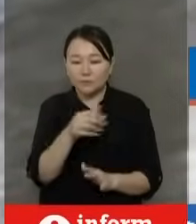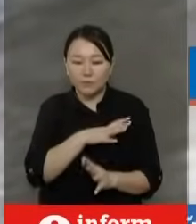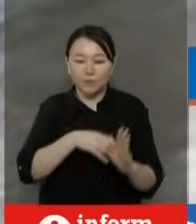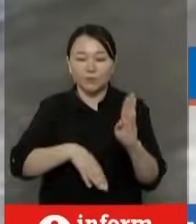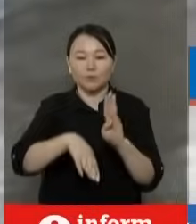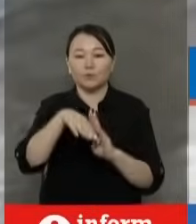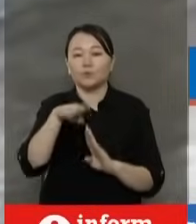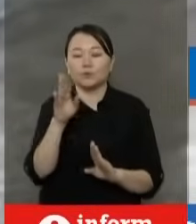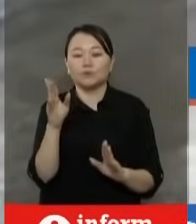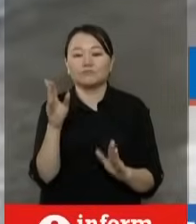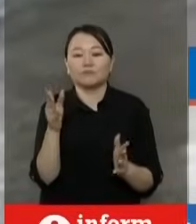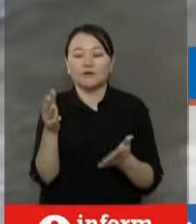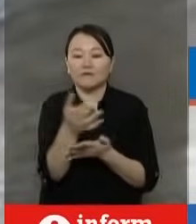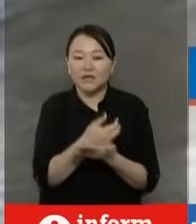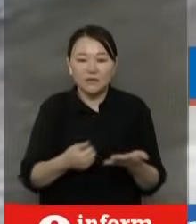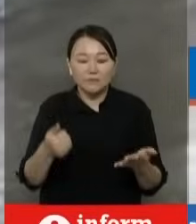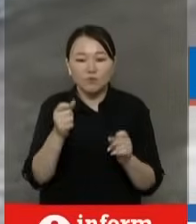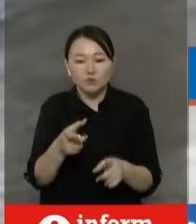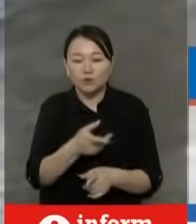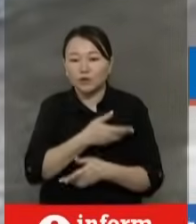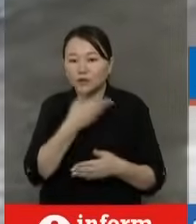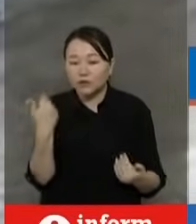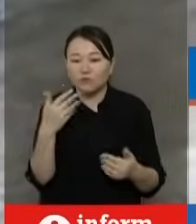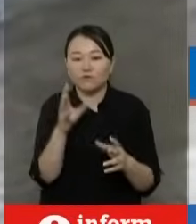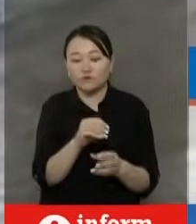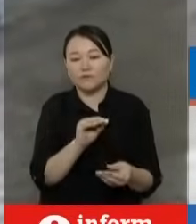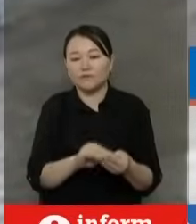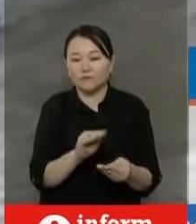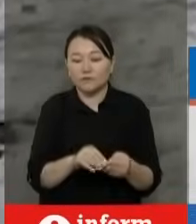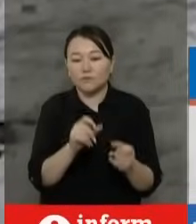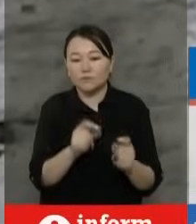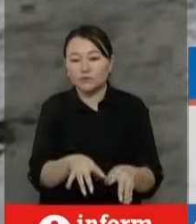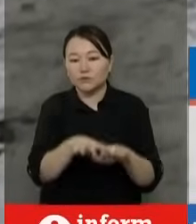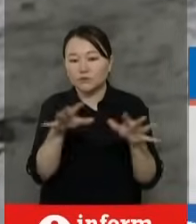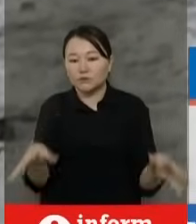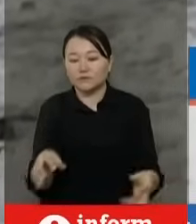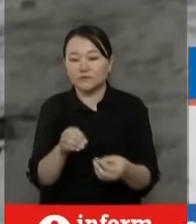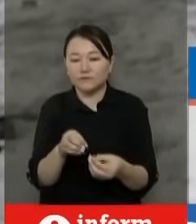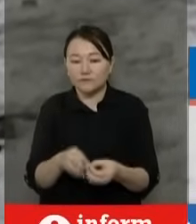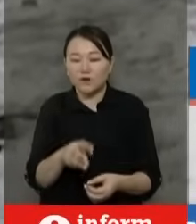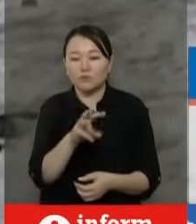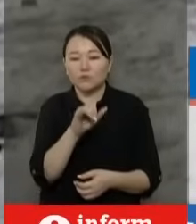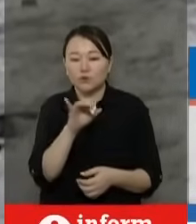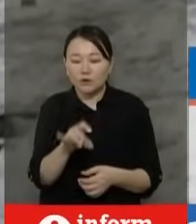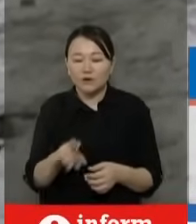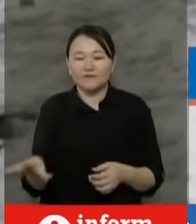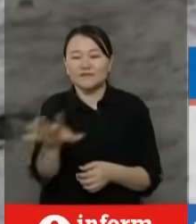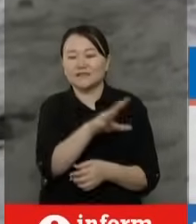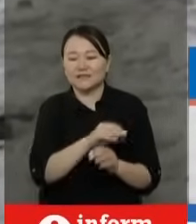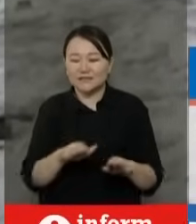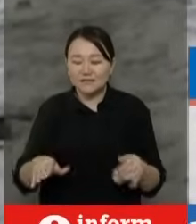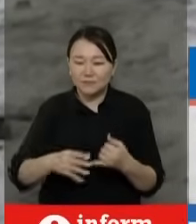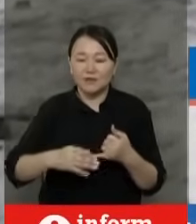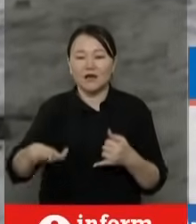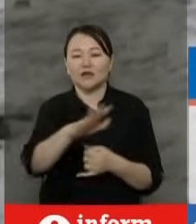улучшения вывоза не было. Все как было в мусоре, так и есть в мусоре. Все дворы, все детские площадки,